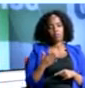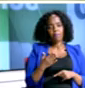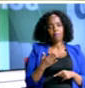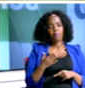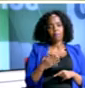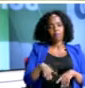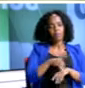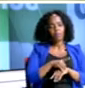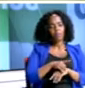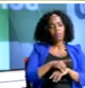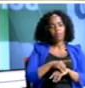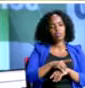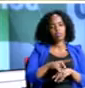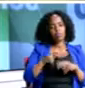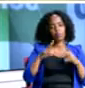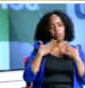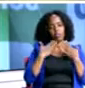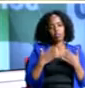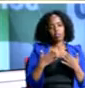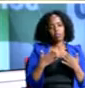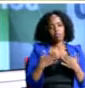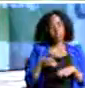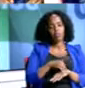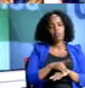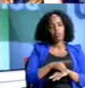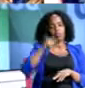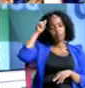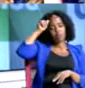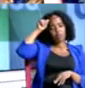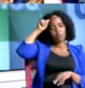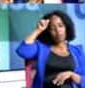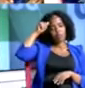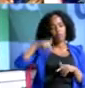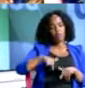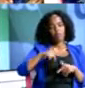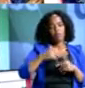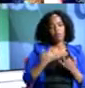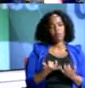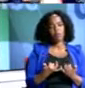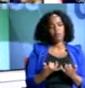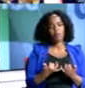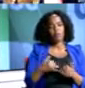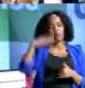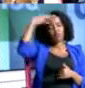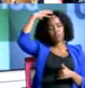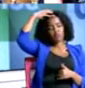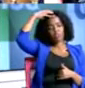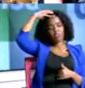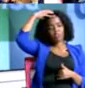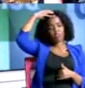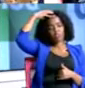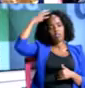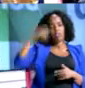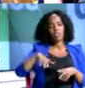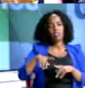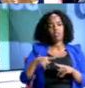Aye Dr. Jilcha ba igalati Fenami, amma Doktor Abdul Kadir, di ruang matra kena gawat mutu matin,